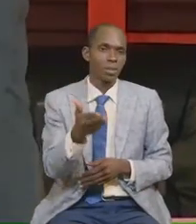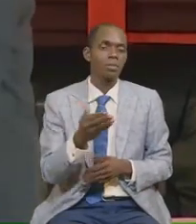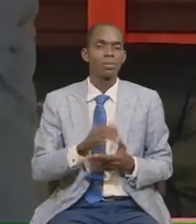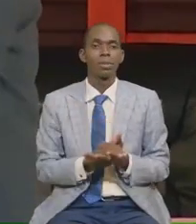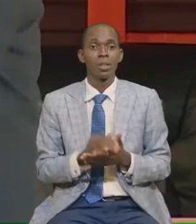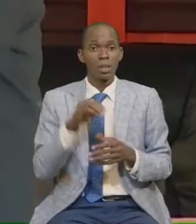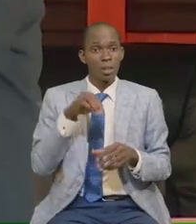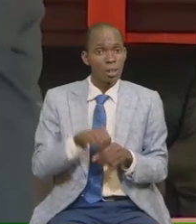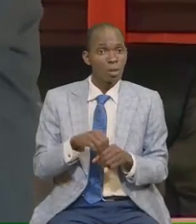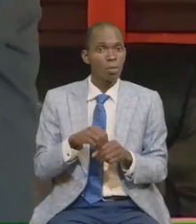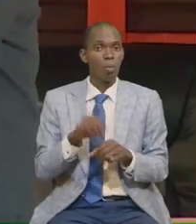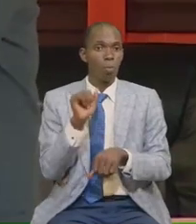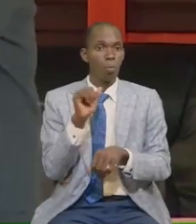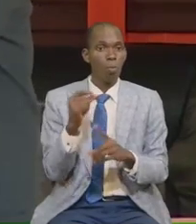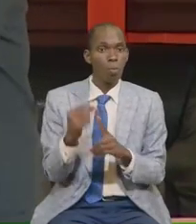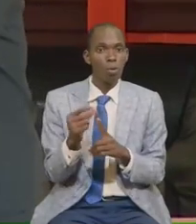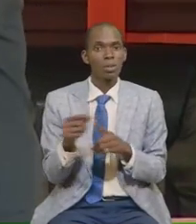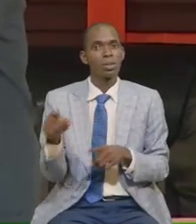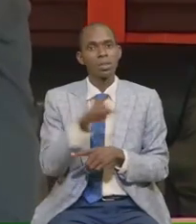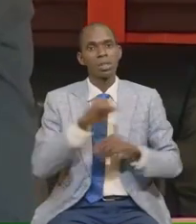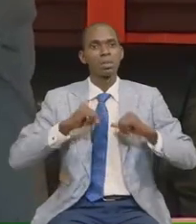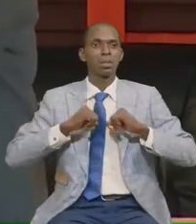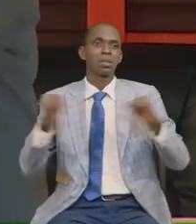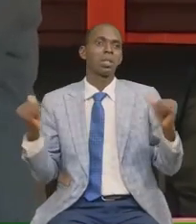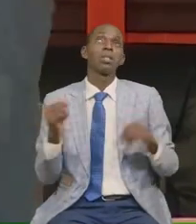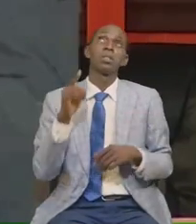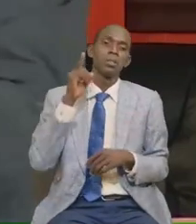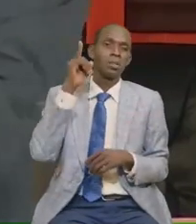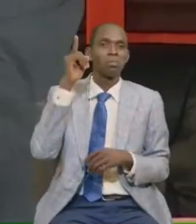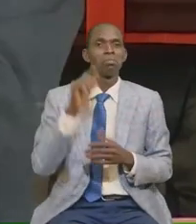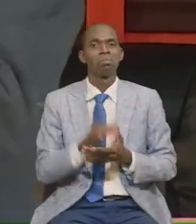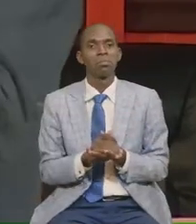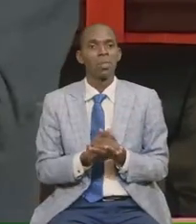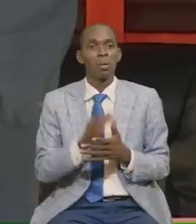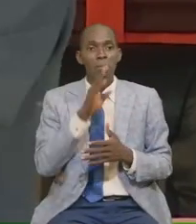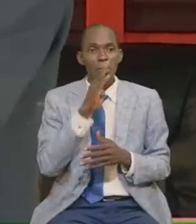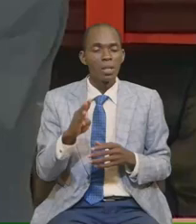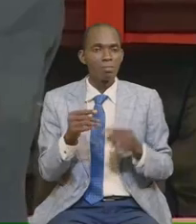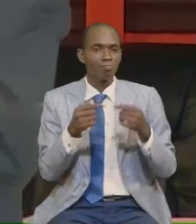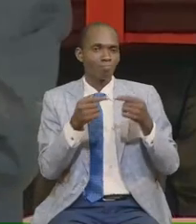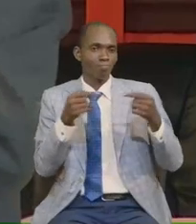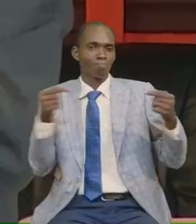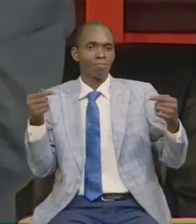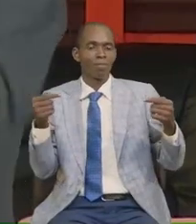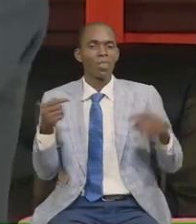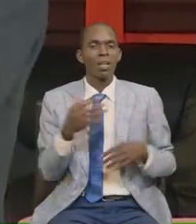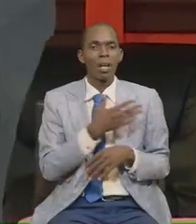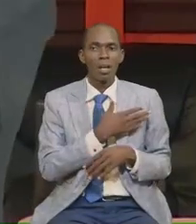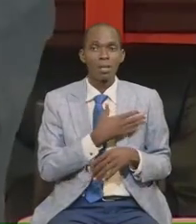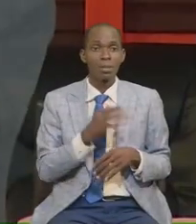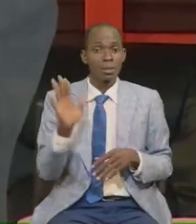leurs œuvres. Il n'y a pas de grâce dans la main dont ils travaillent. Étant abominable, leur